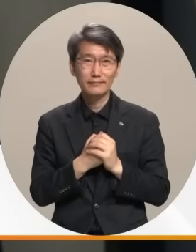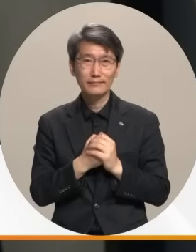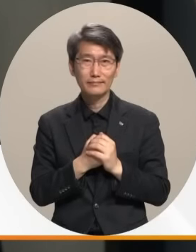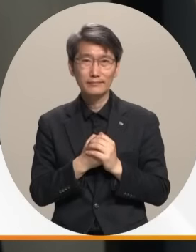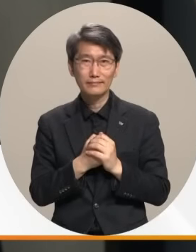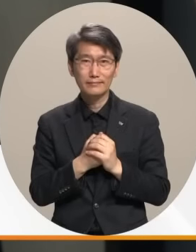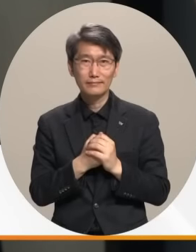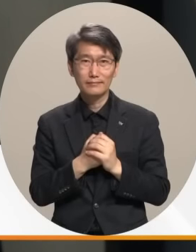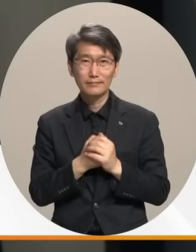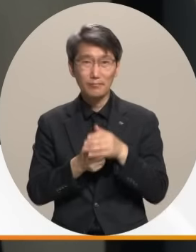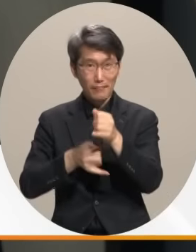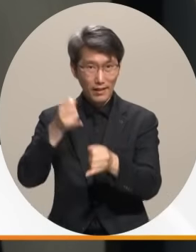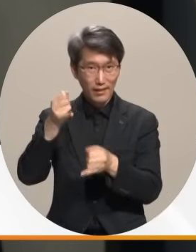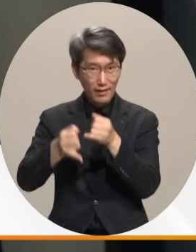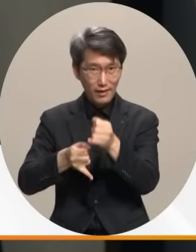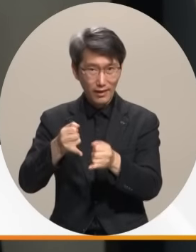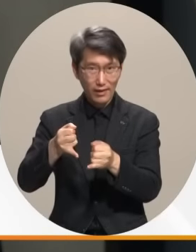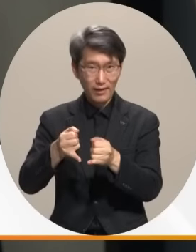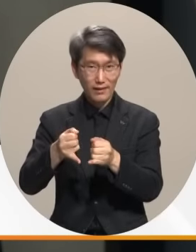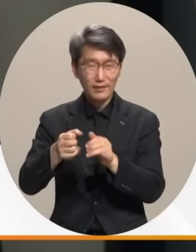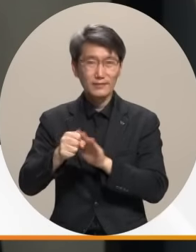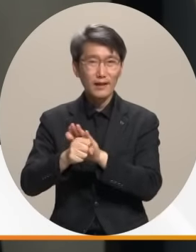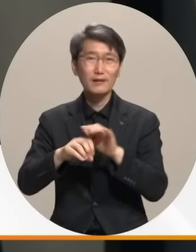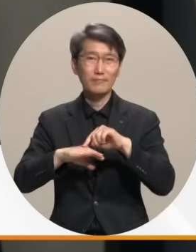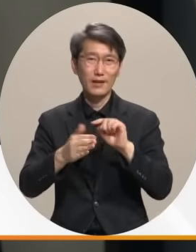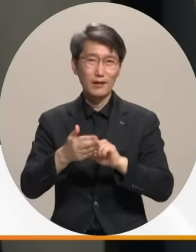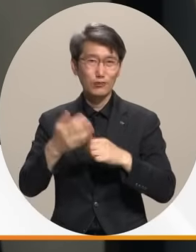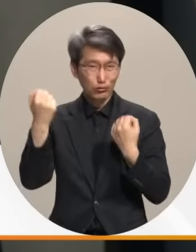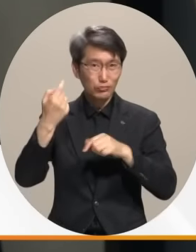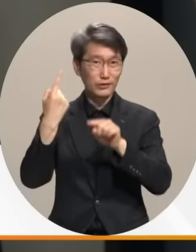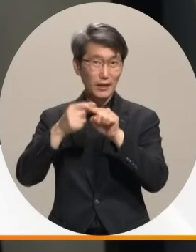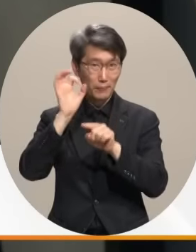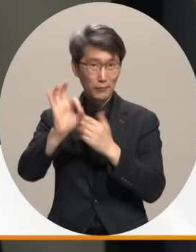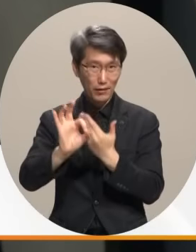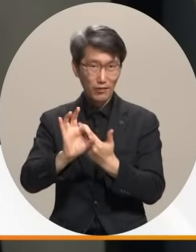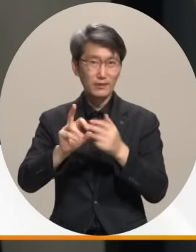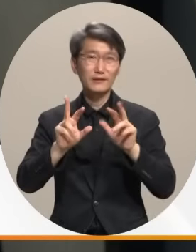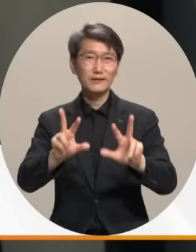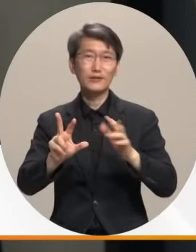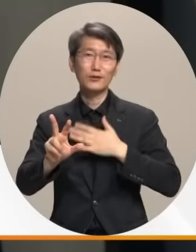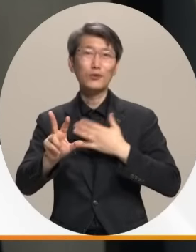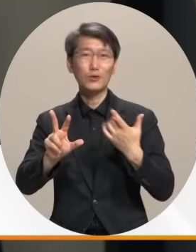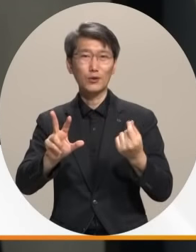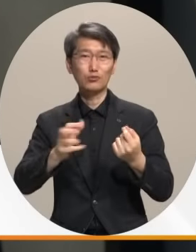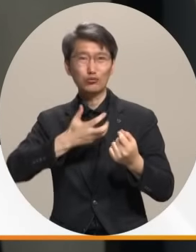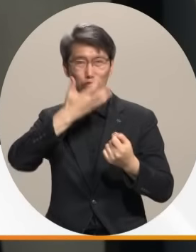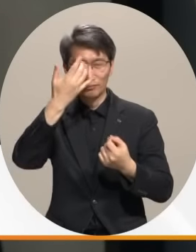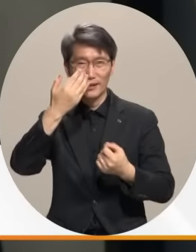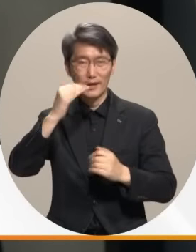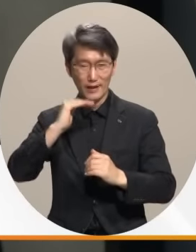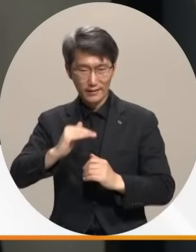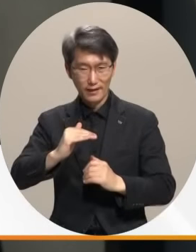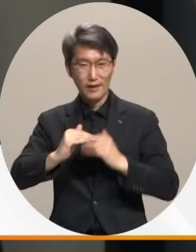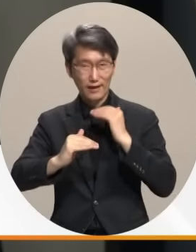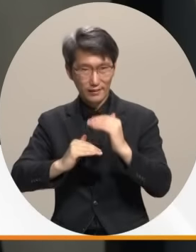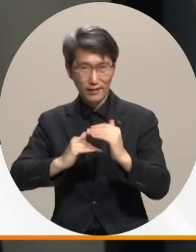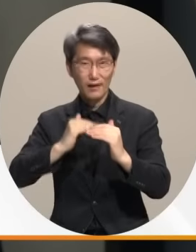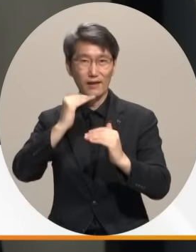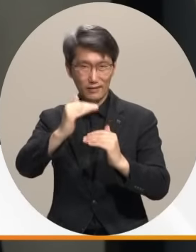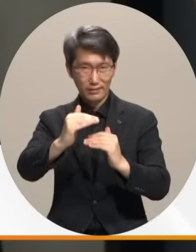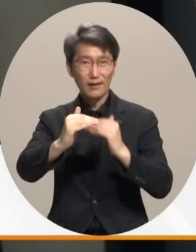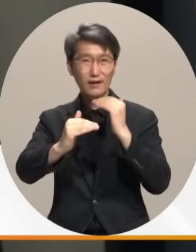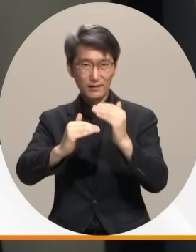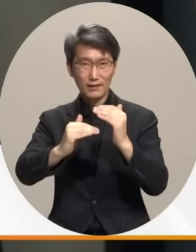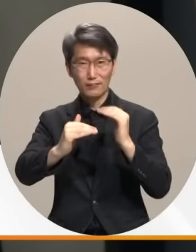부탁드릴게요음 발레를 사랑하는 마음으로 춤을 추다 보면은 이제 저처럼 꿈에 한 계단씩 한계단씩